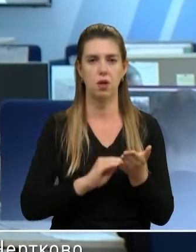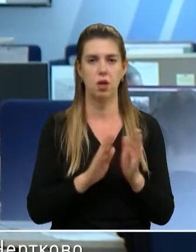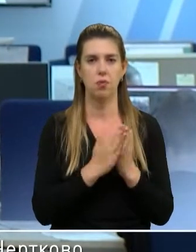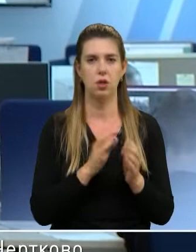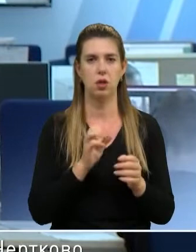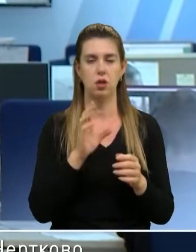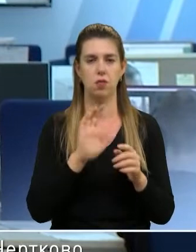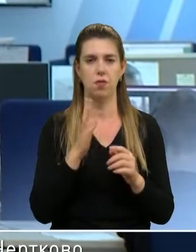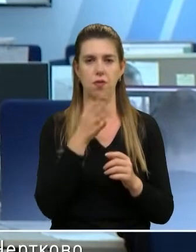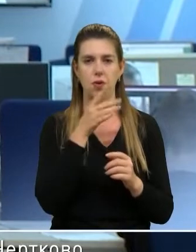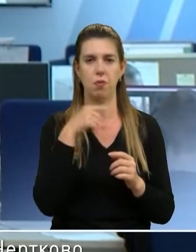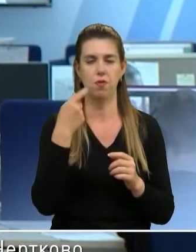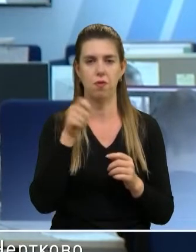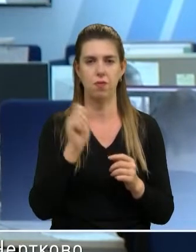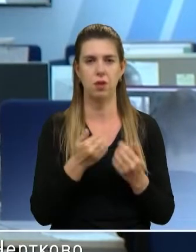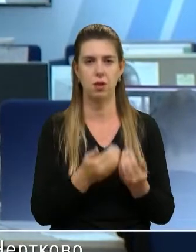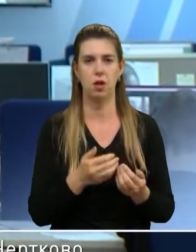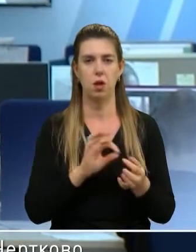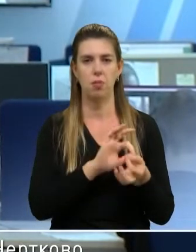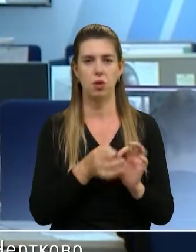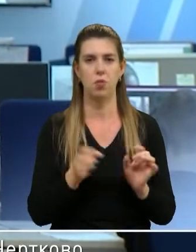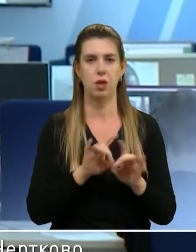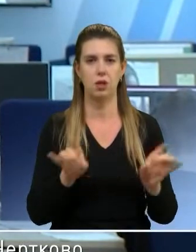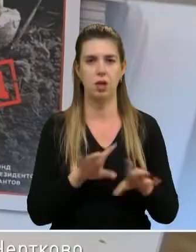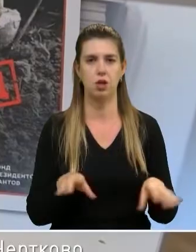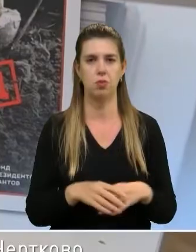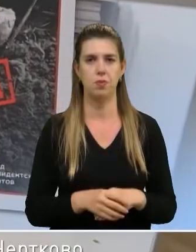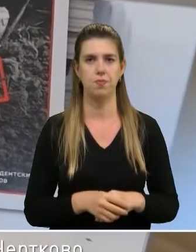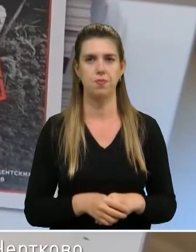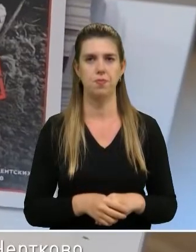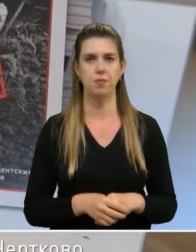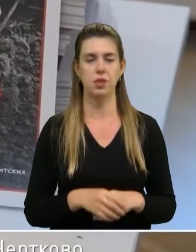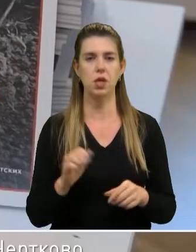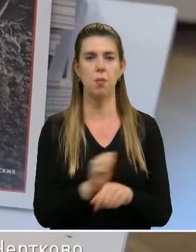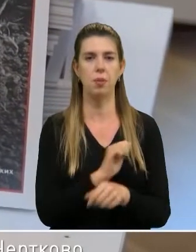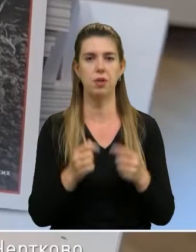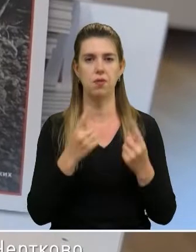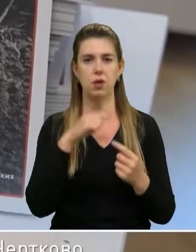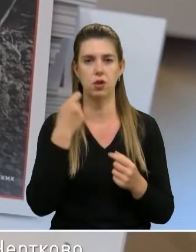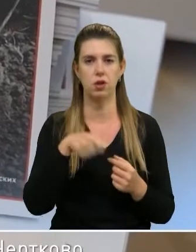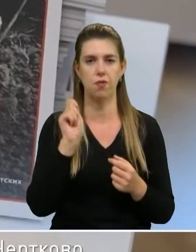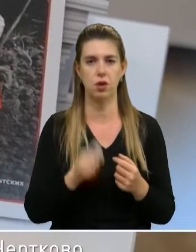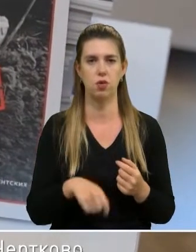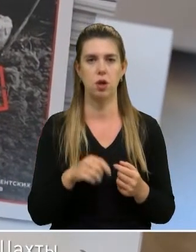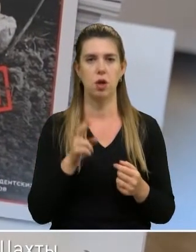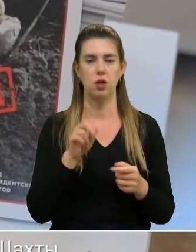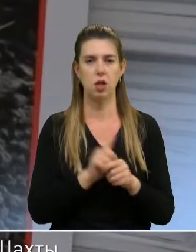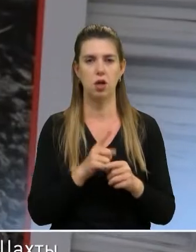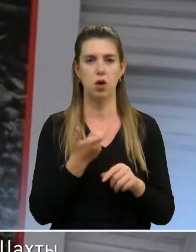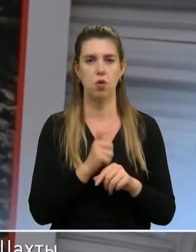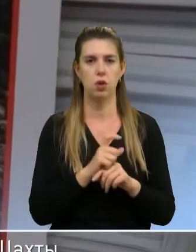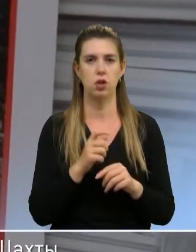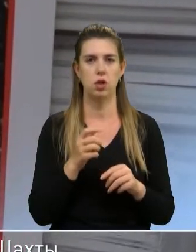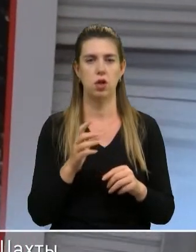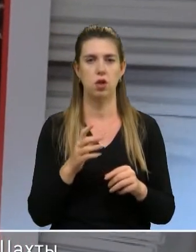посвященной событиям Великой Отечественной войны. Подробнее в сюжете. Победа в Великую Отечественную войну поистине